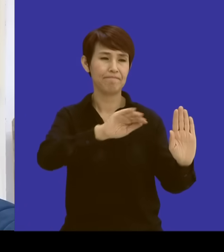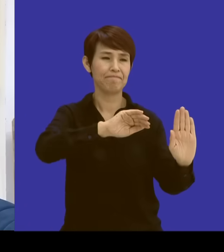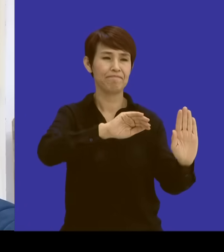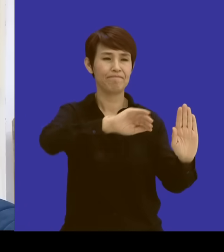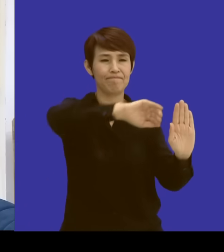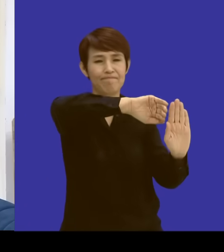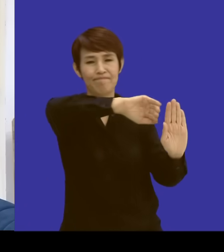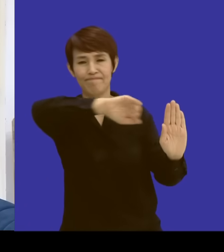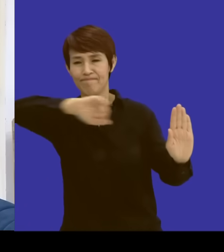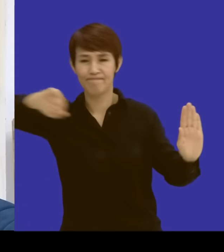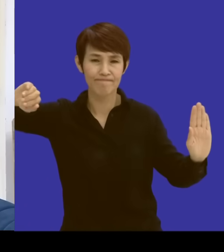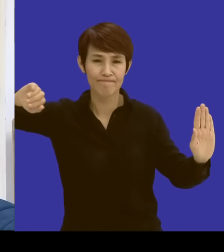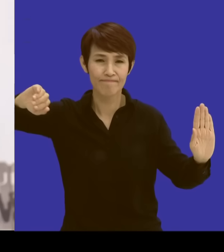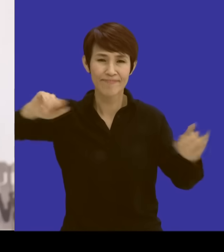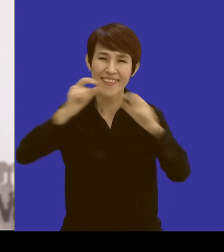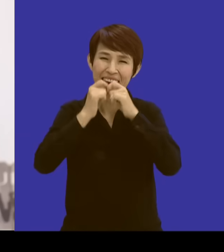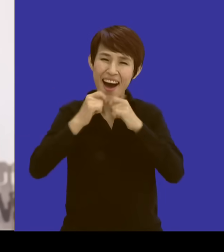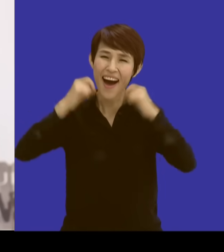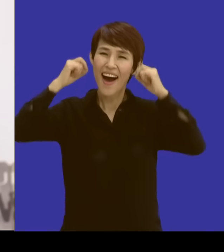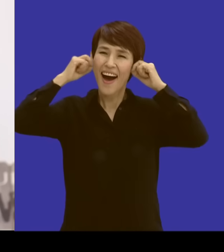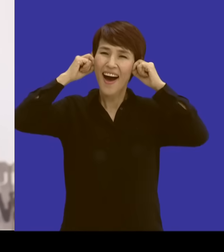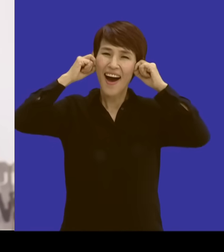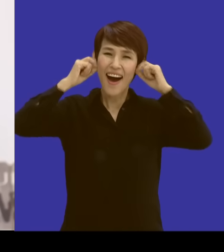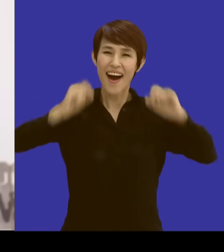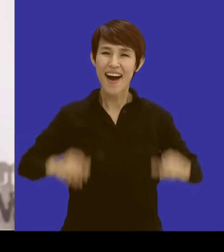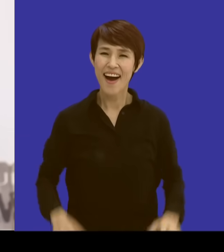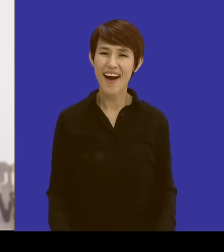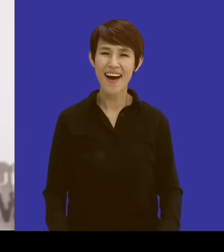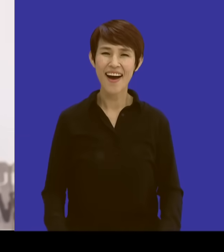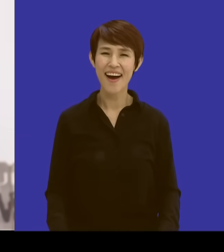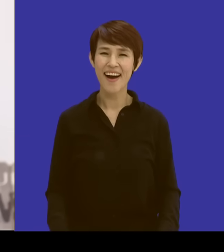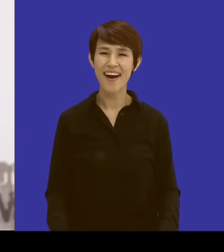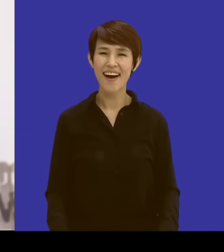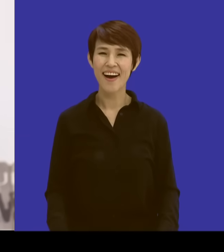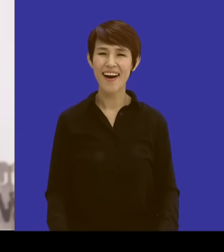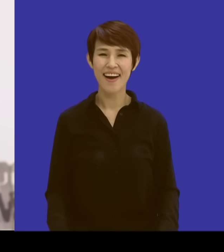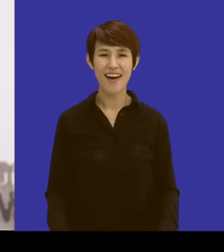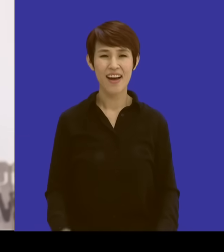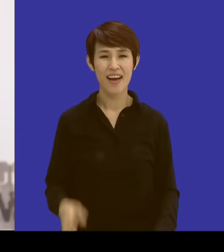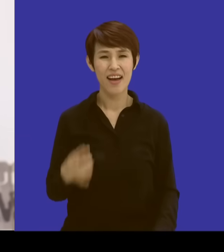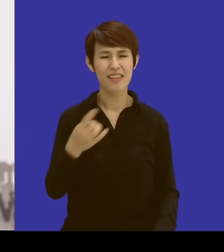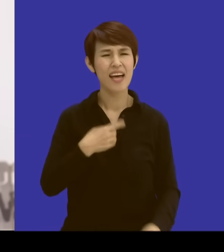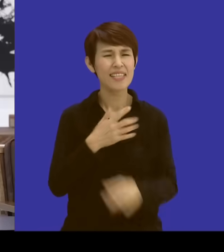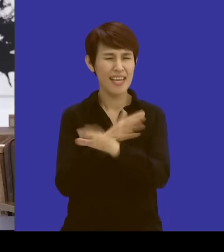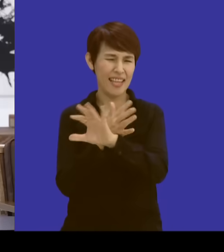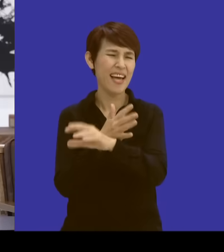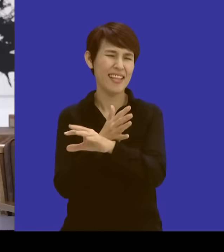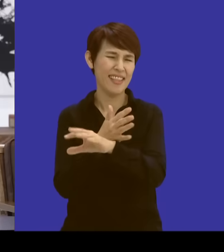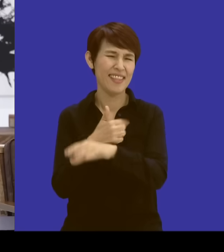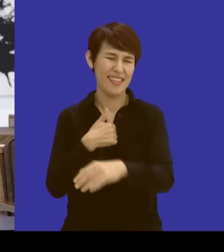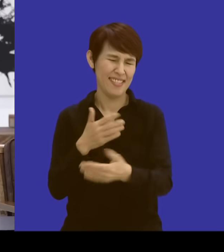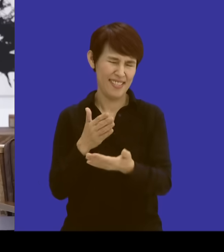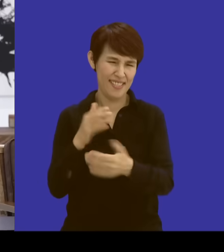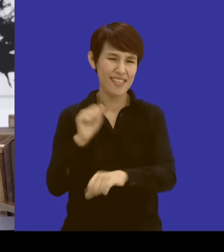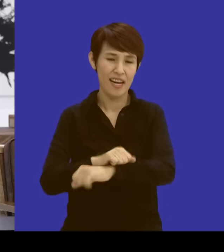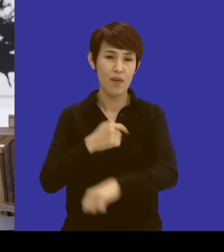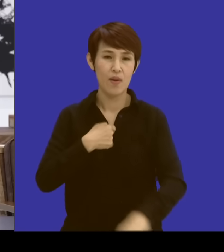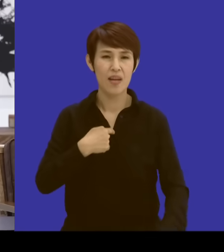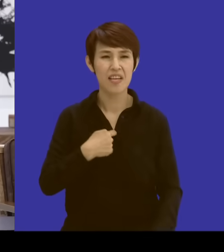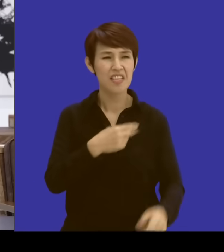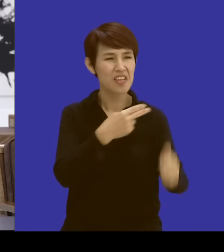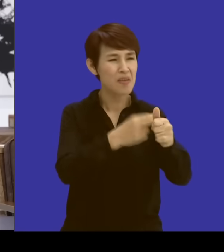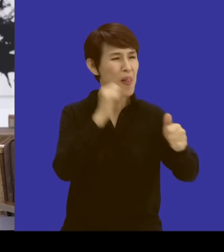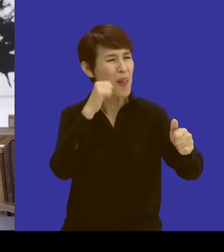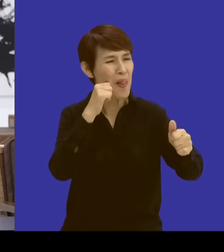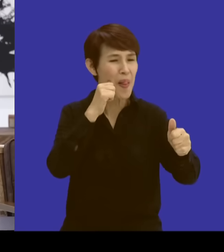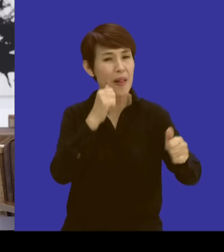열고 그 어느 때보다 활짝 웃으면서 교실에 들어갔어요. 제가 사실 막 장난꾸러기였거든요. 뭐 선생님 놀리고